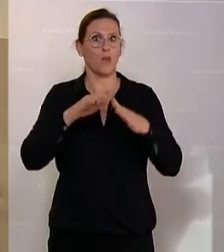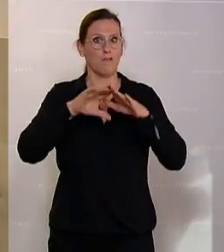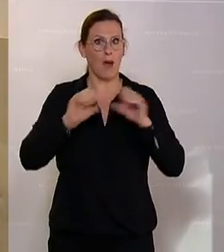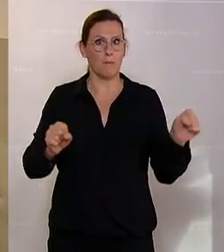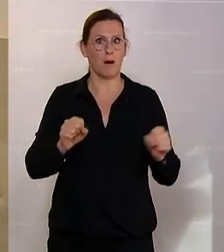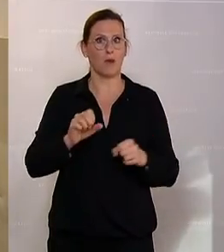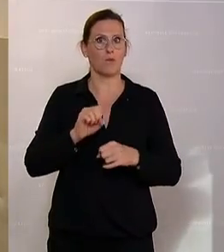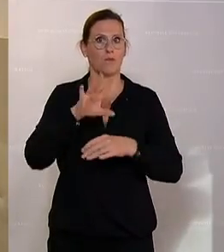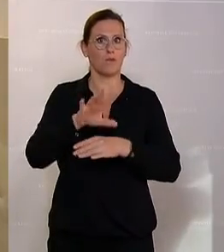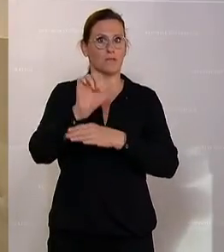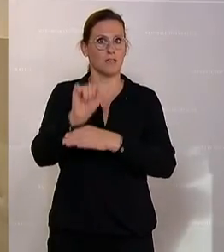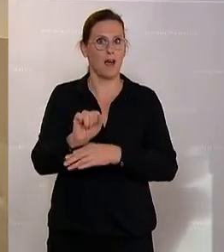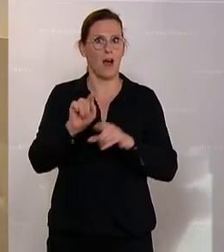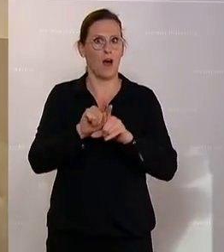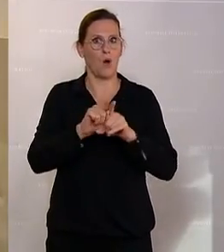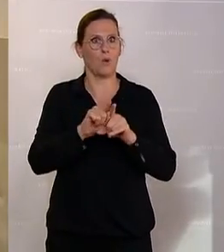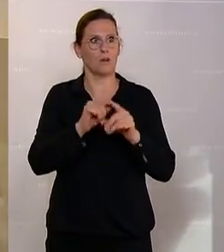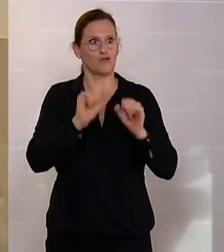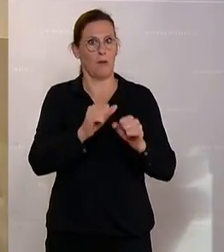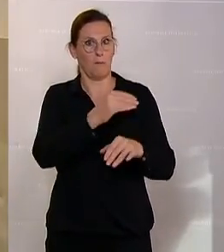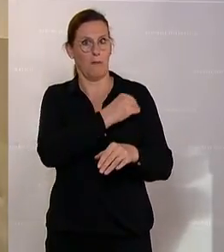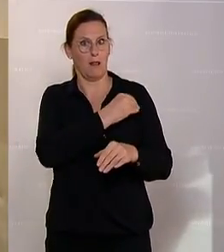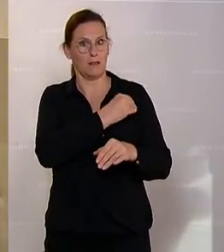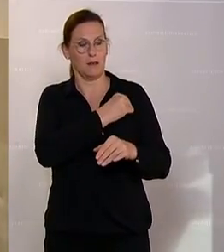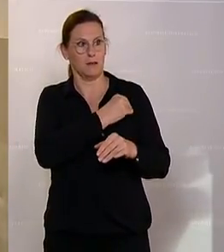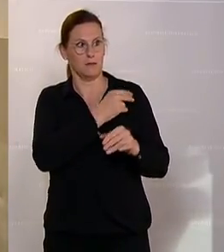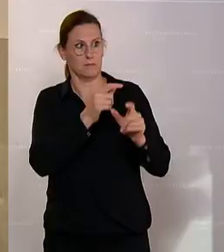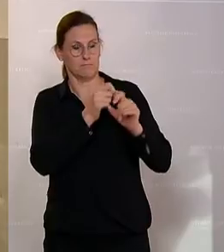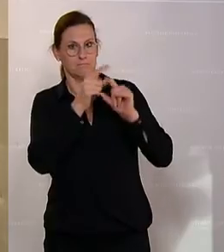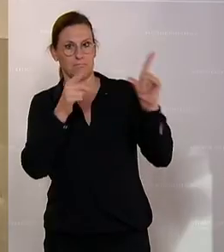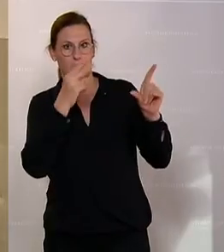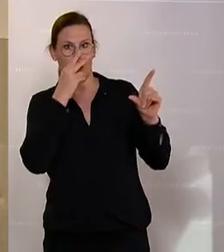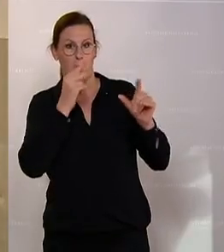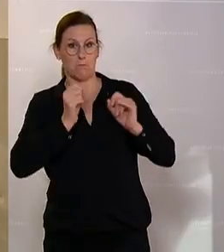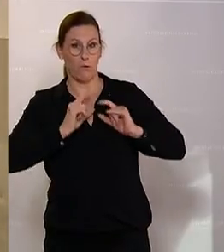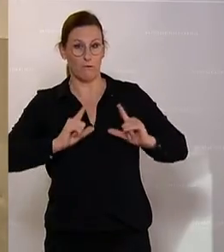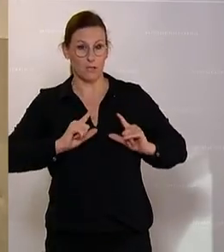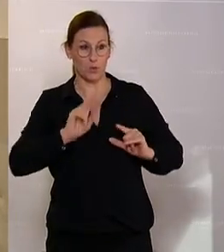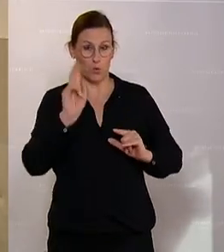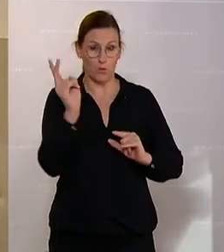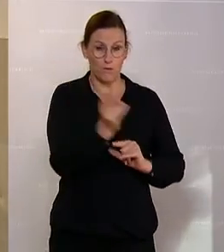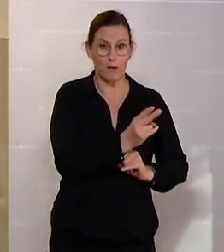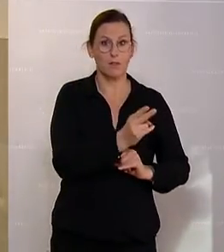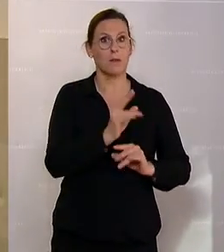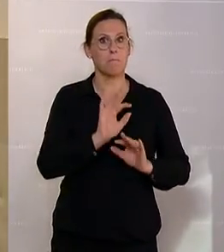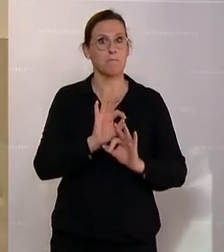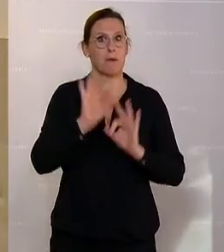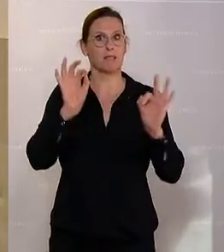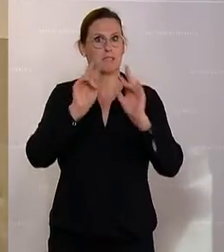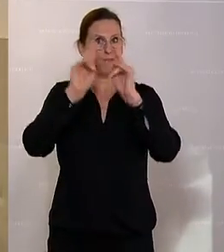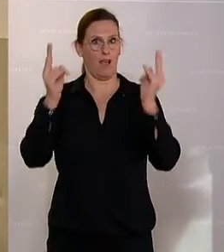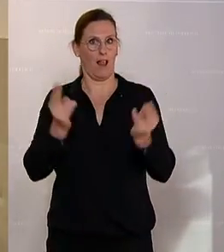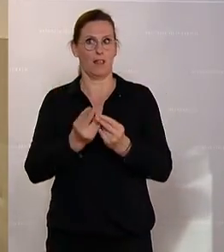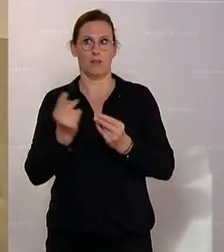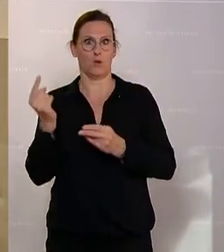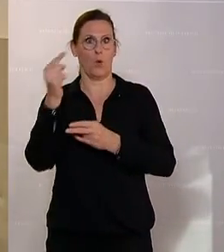mir East Austria immer vermittelt hat und gesagt hat, wenn wir Professoren und Professorinnen berufen, und zwar die Besten aus dieser Welt,